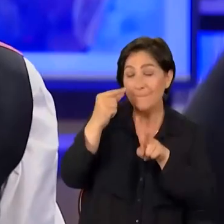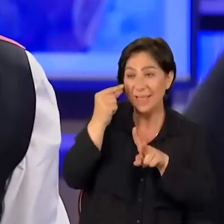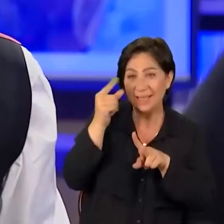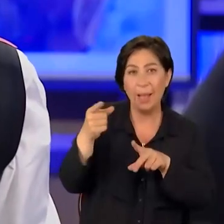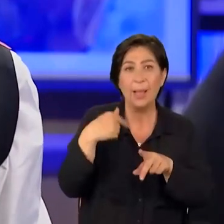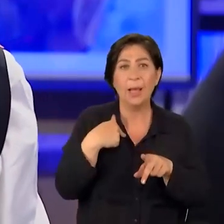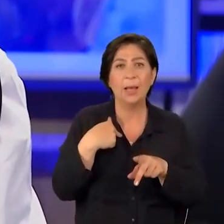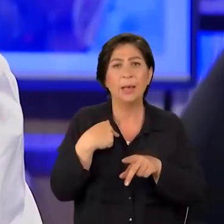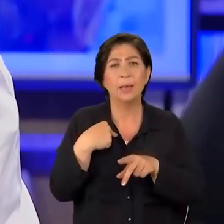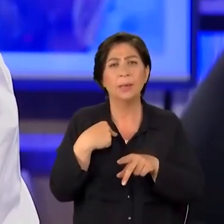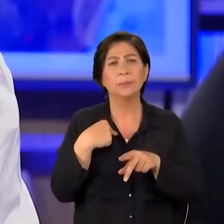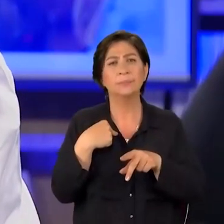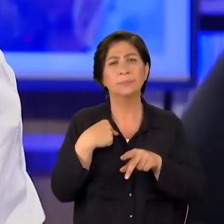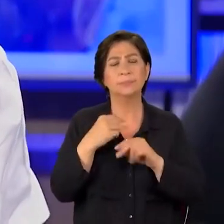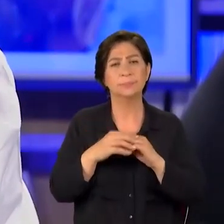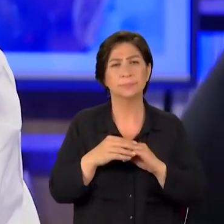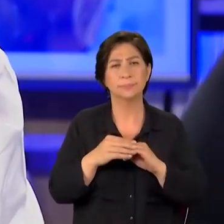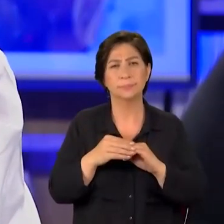ben geçen gün bir